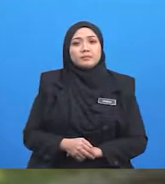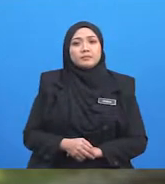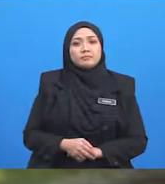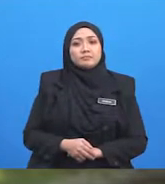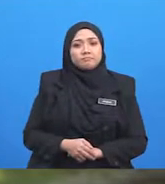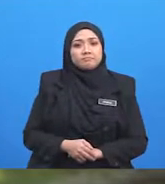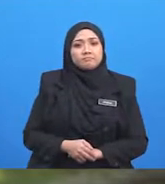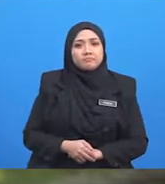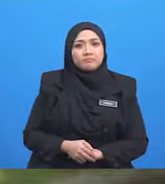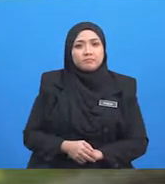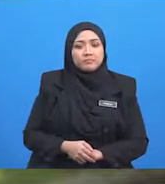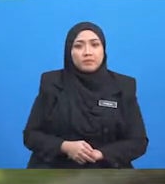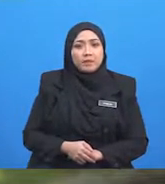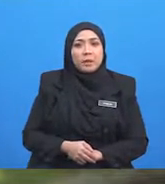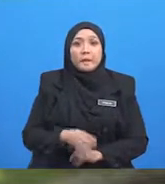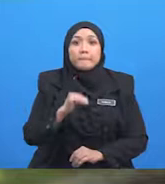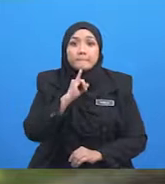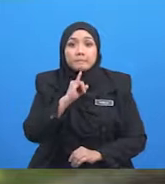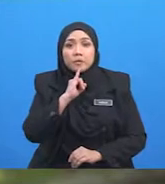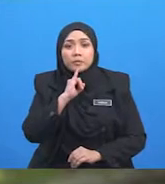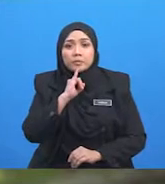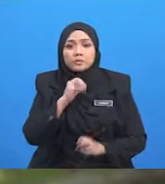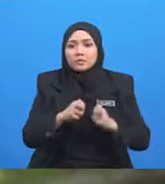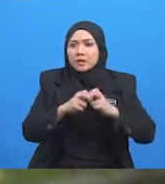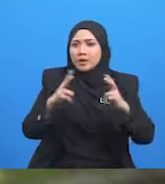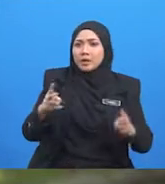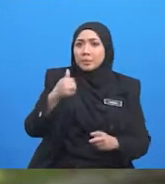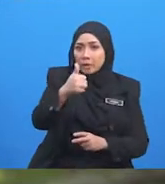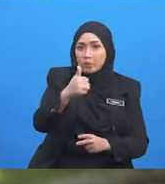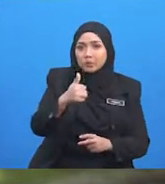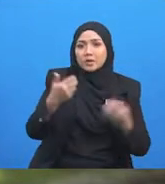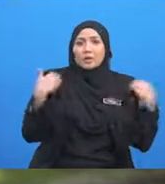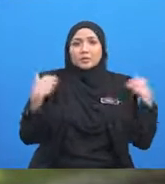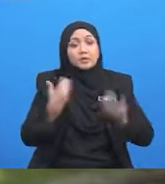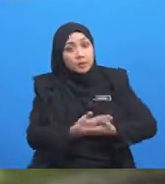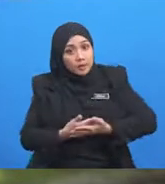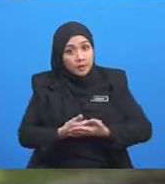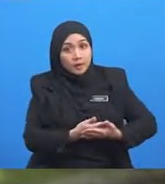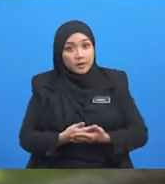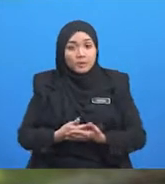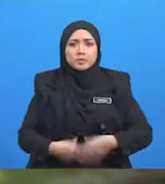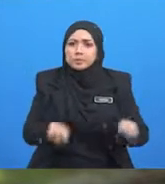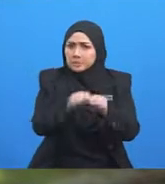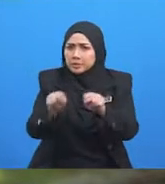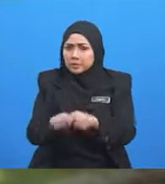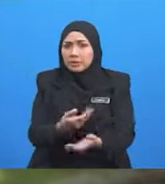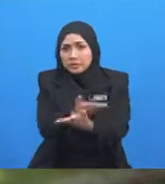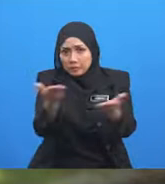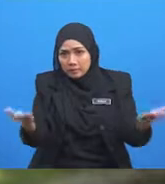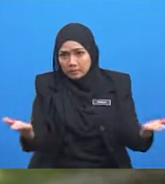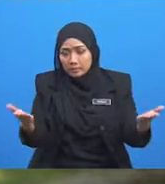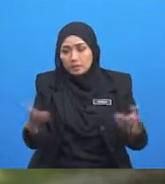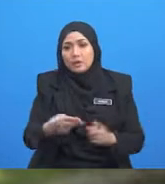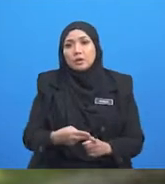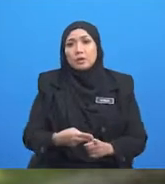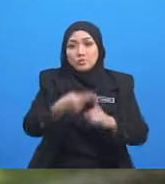Bertuah ibu-ibu yang memiliki anak-anak seperti kalian yang sentiasa mengutamakan